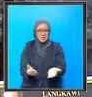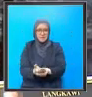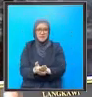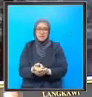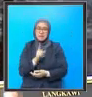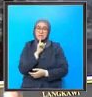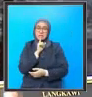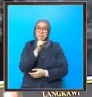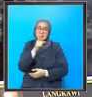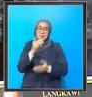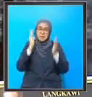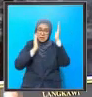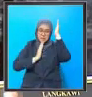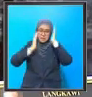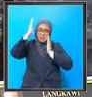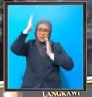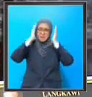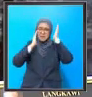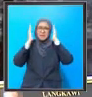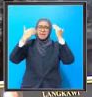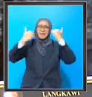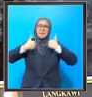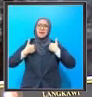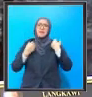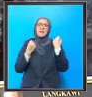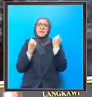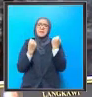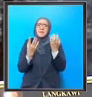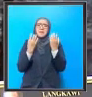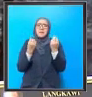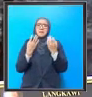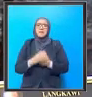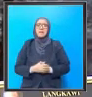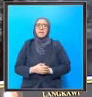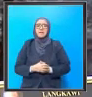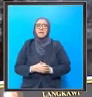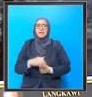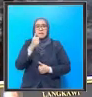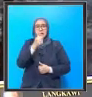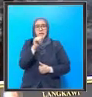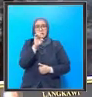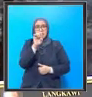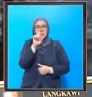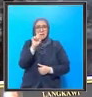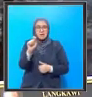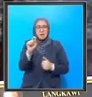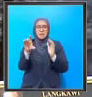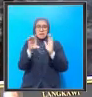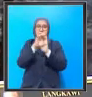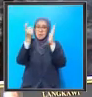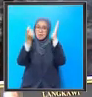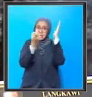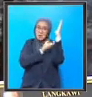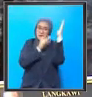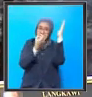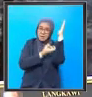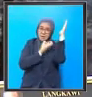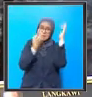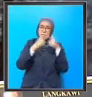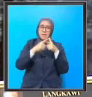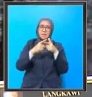kita mempunyai banyak eh five banyak aset seperti getah Kelapa